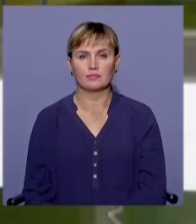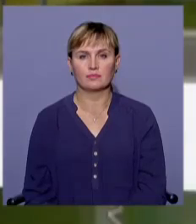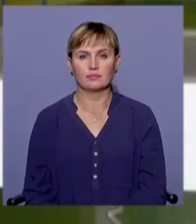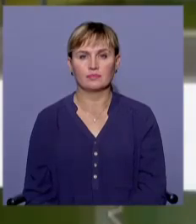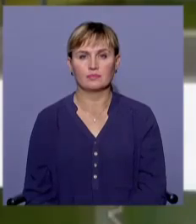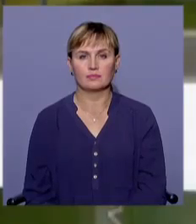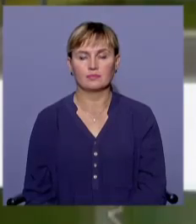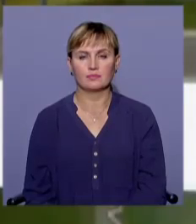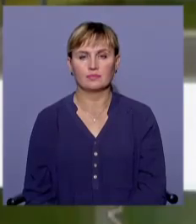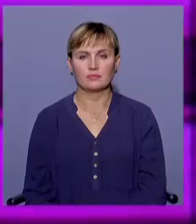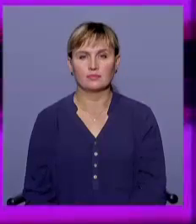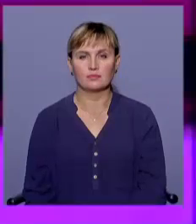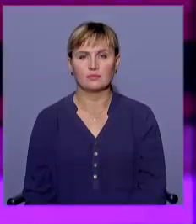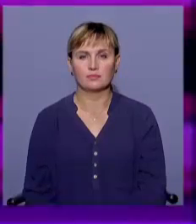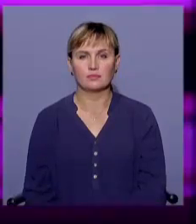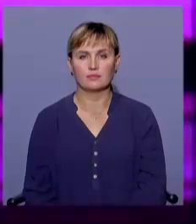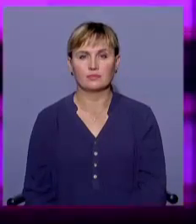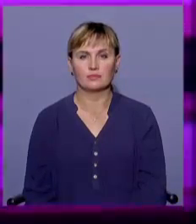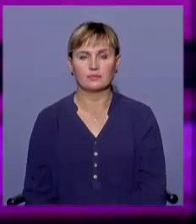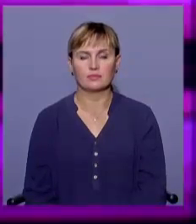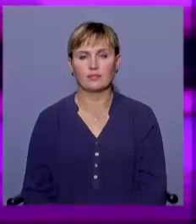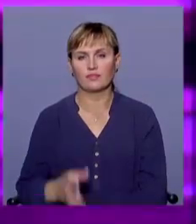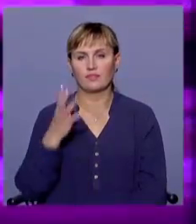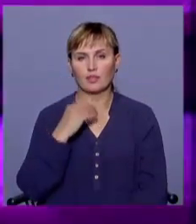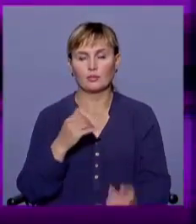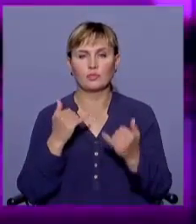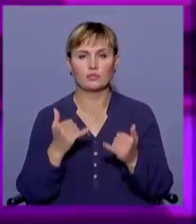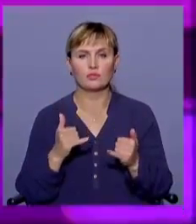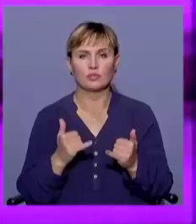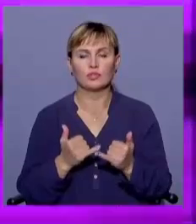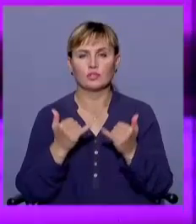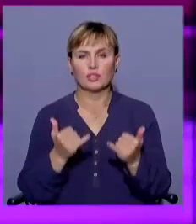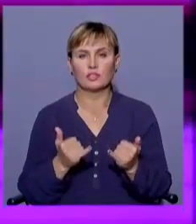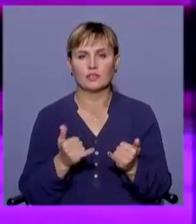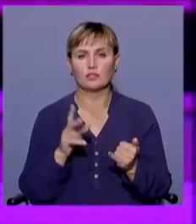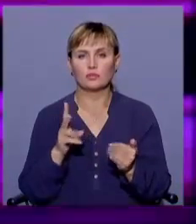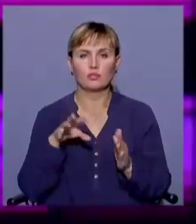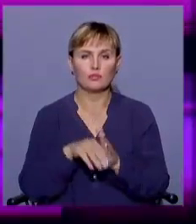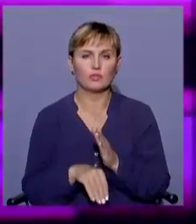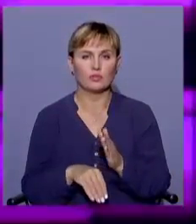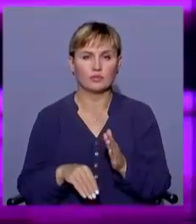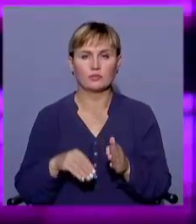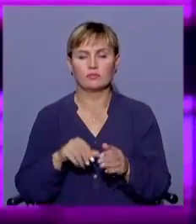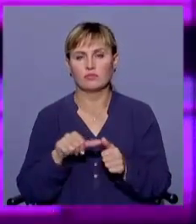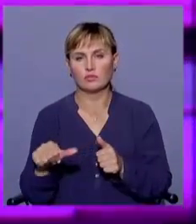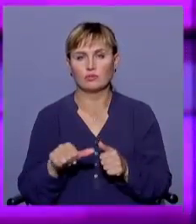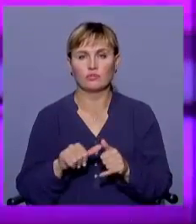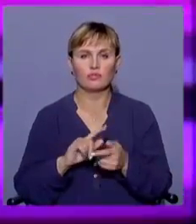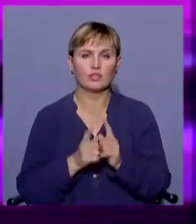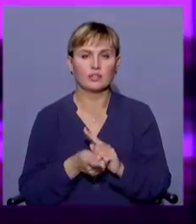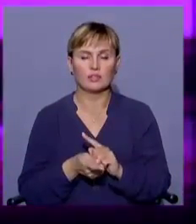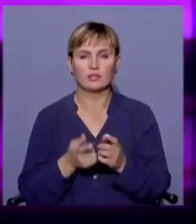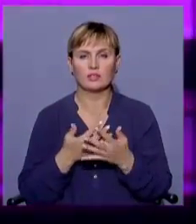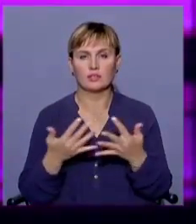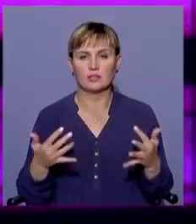Казахстана «Астана». В Алматы сегодня чествовали тех, кто внес особый вклад в становление и развитие